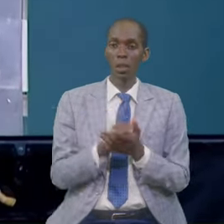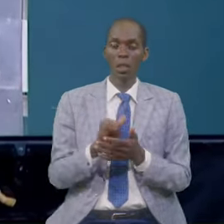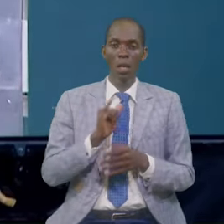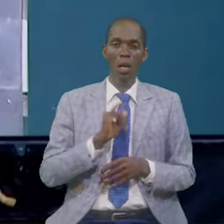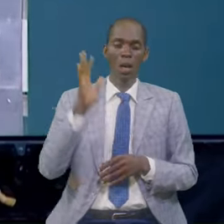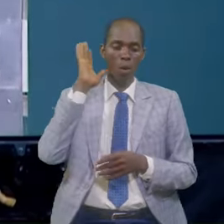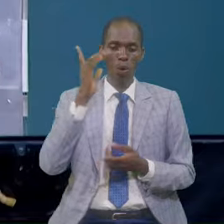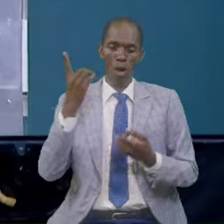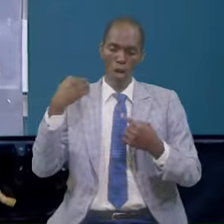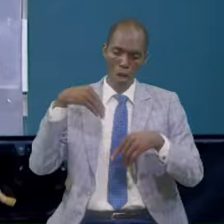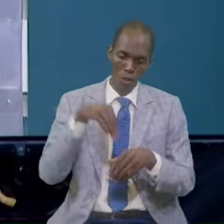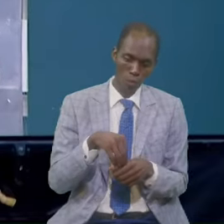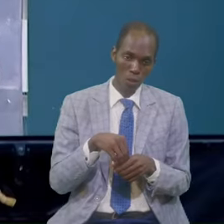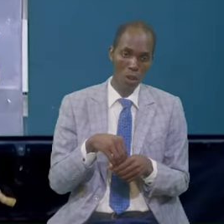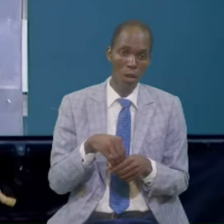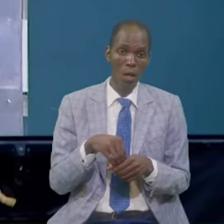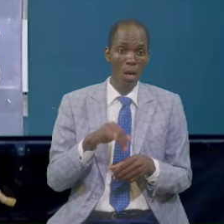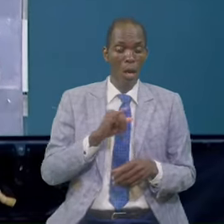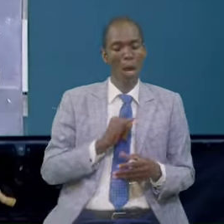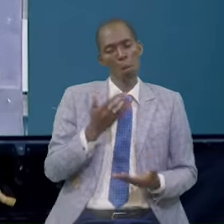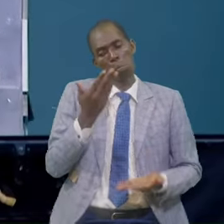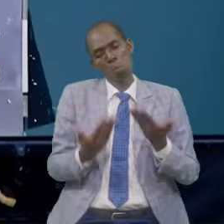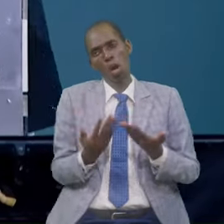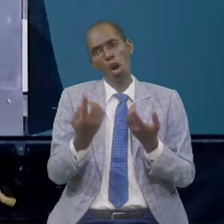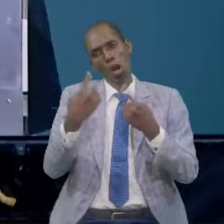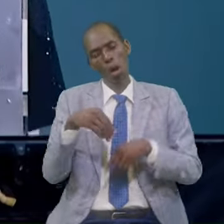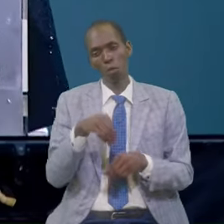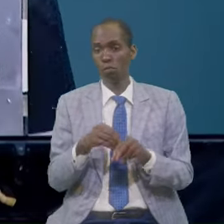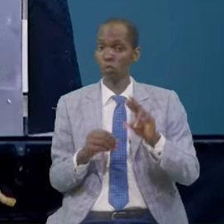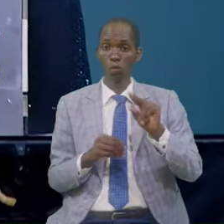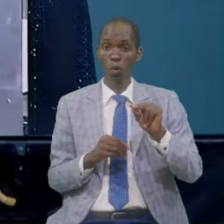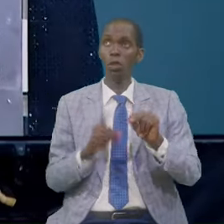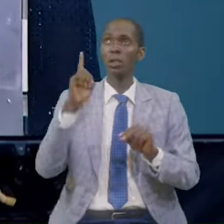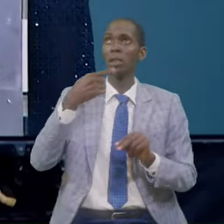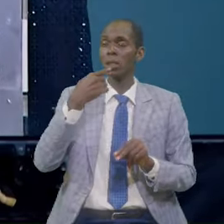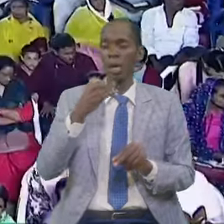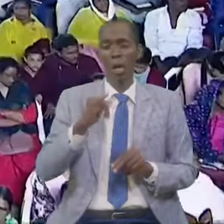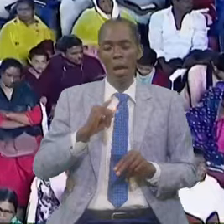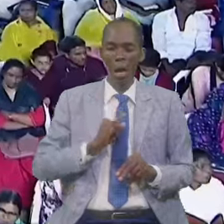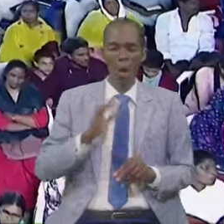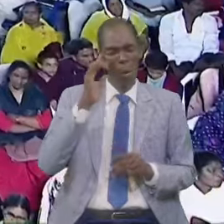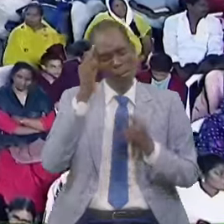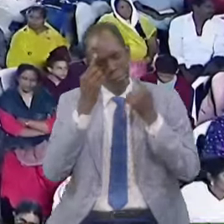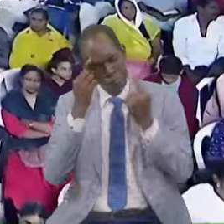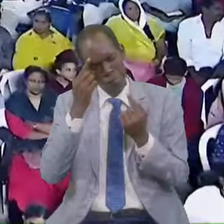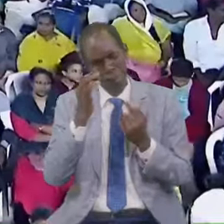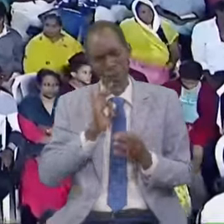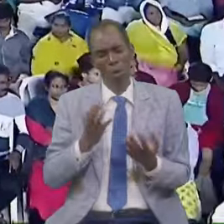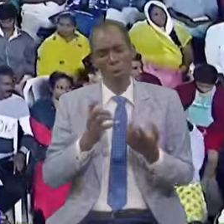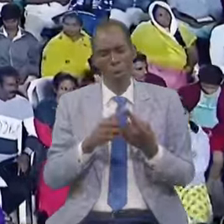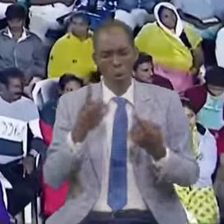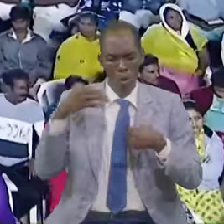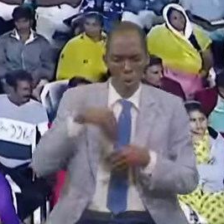I consider if I want to come in, నేను వస్తానేమో చూద్దాం అనలేదు. No, he only paid the price as